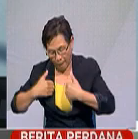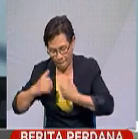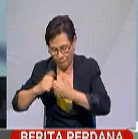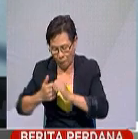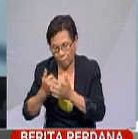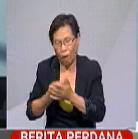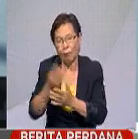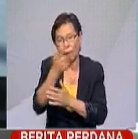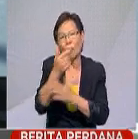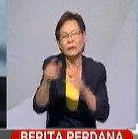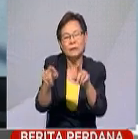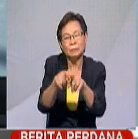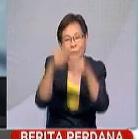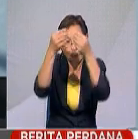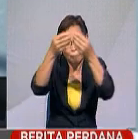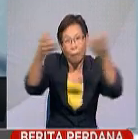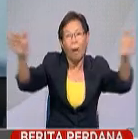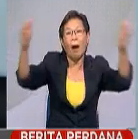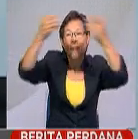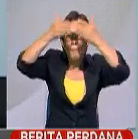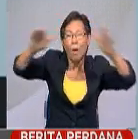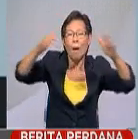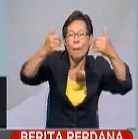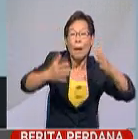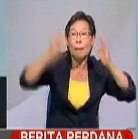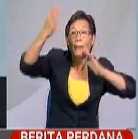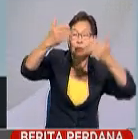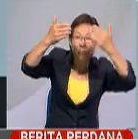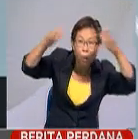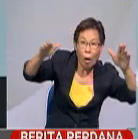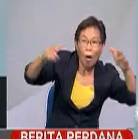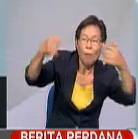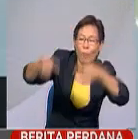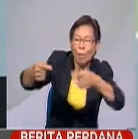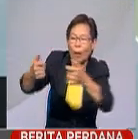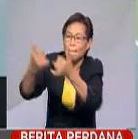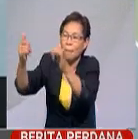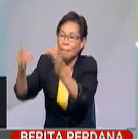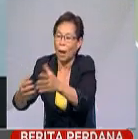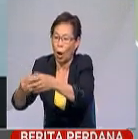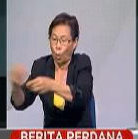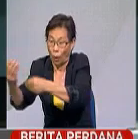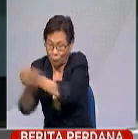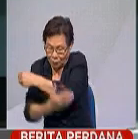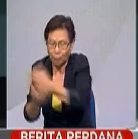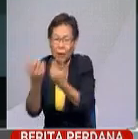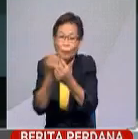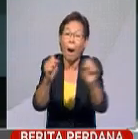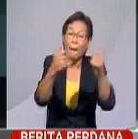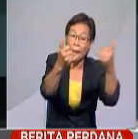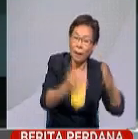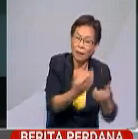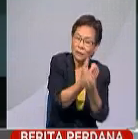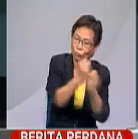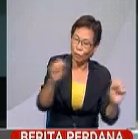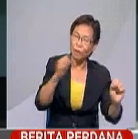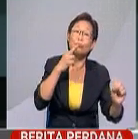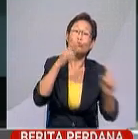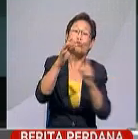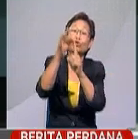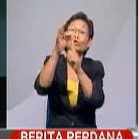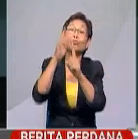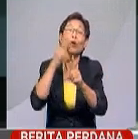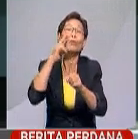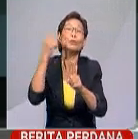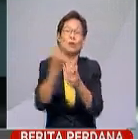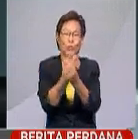mahu memberi pendedahan sebaik-baiknya kepada pemain tempatan untuk bersaing dengan pemain luar negara. Ia bagi mempersiap pemain, khususnya remaja, untuk